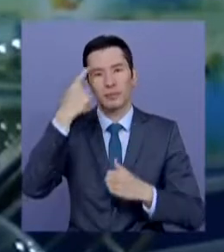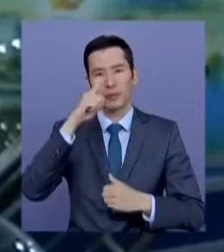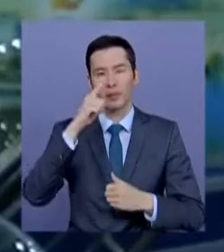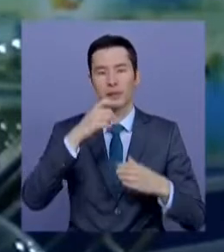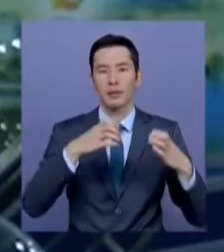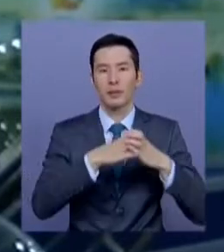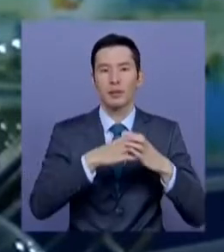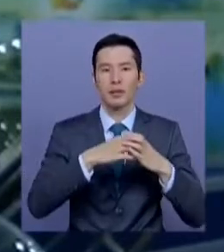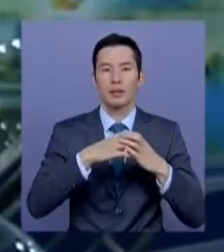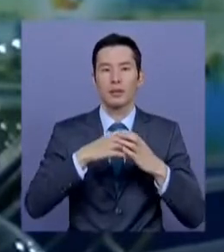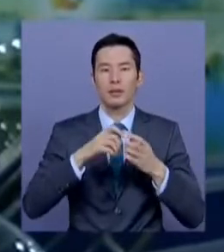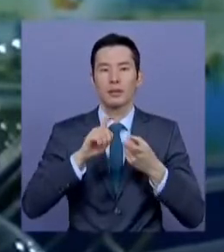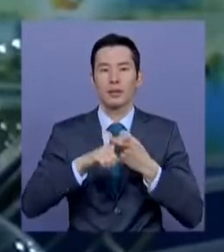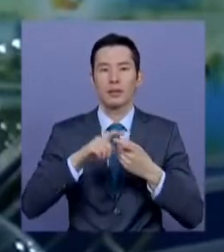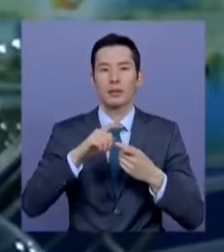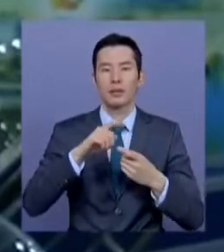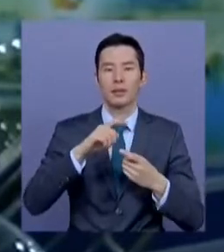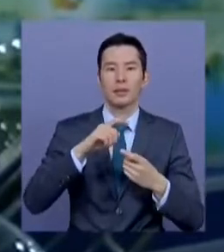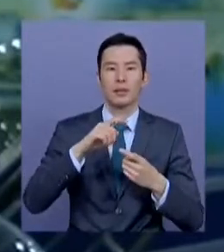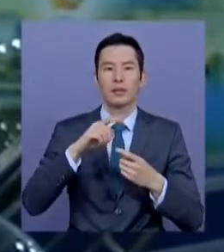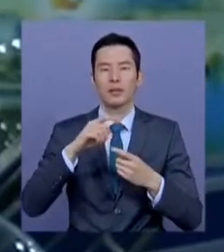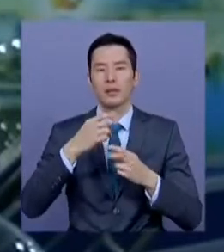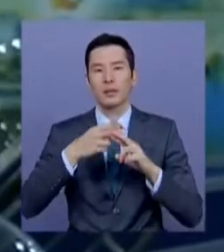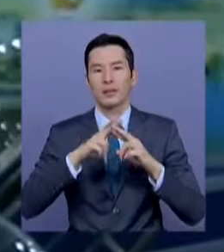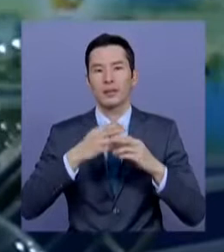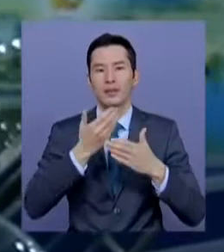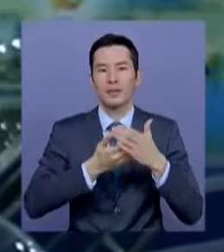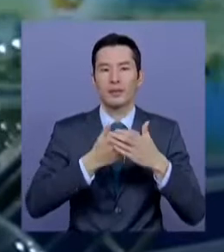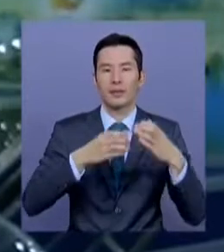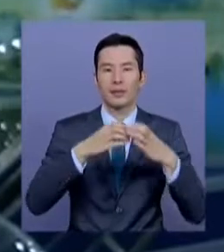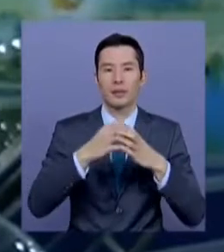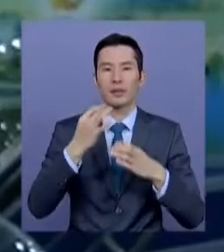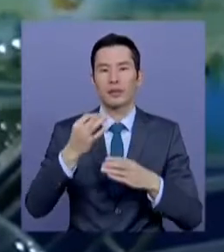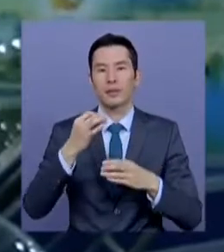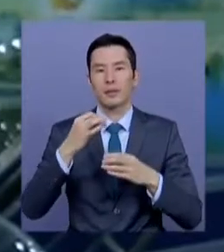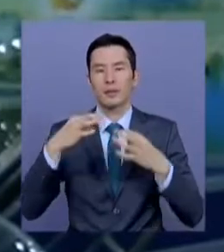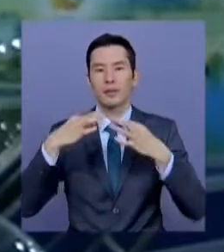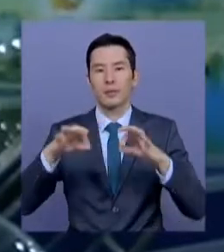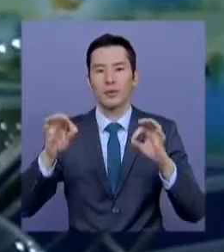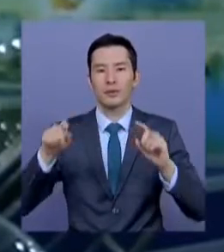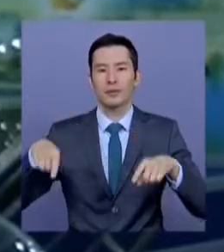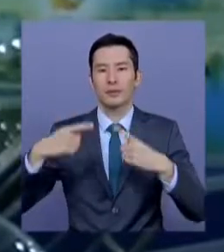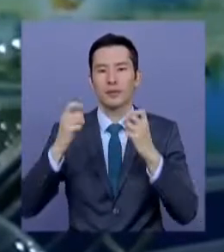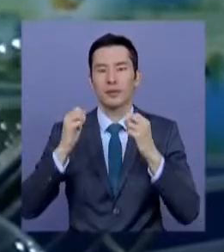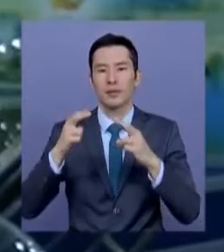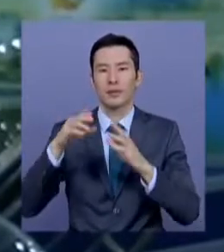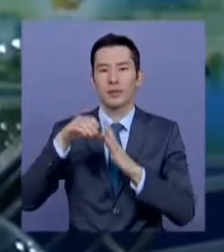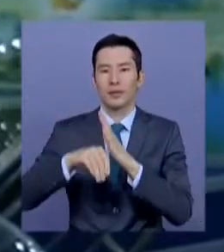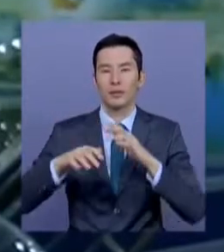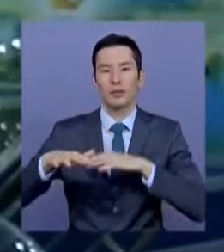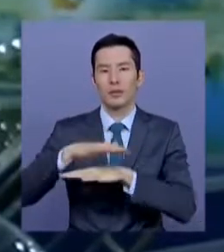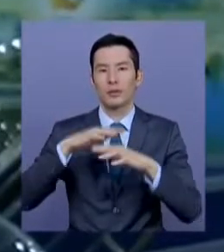ұйымдастырушылардың бірі ТМД парламент аралық ассамблеясының кеңесі және демократияны дамыту мониторингінің